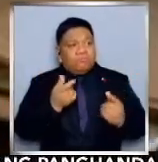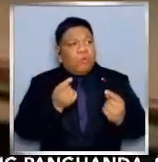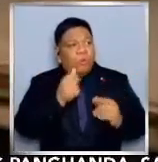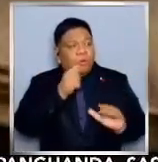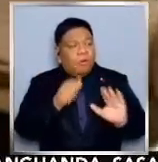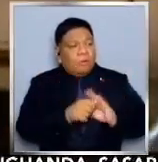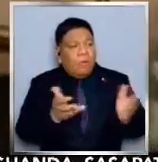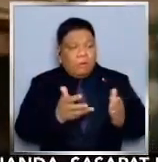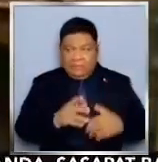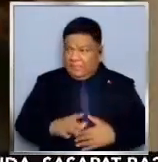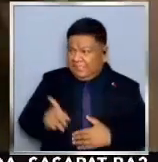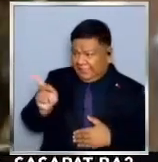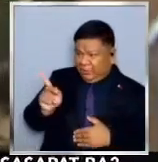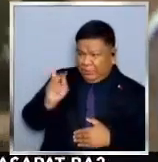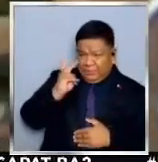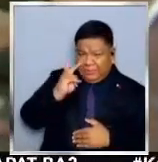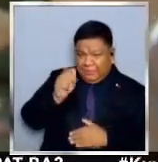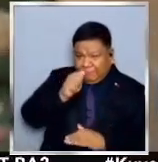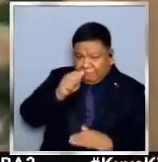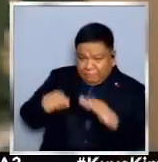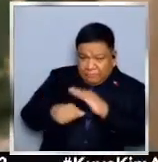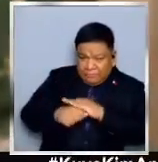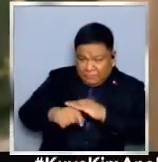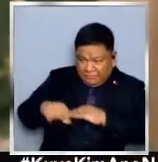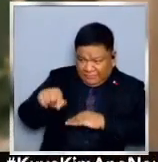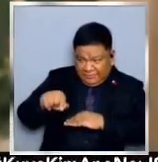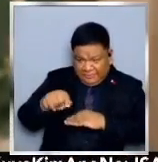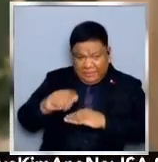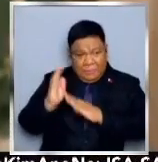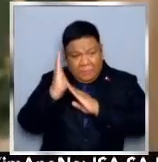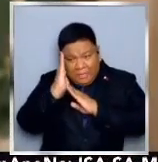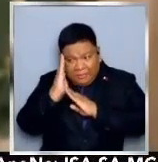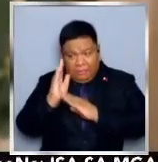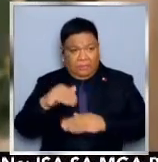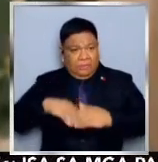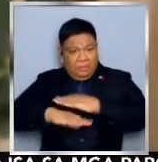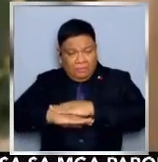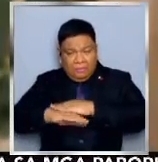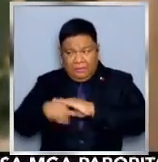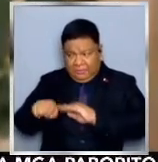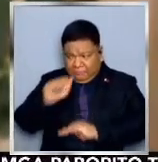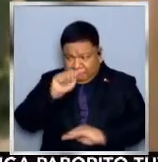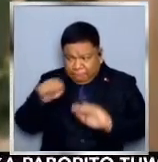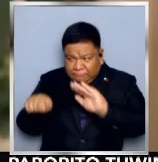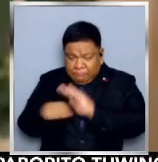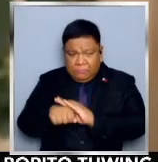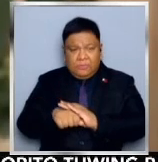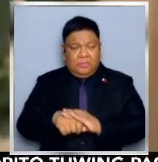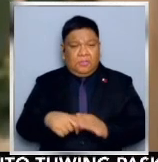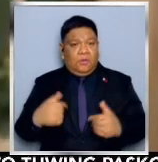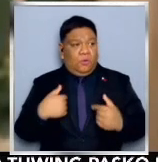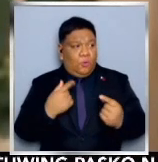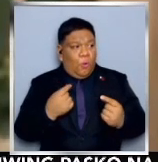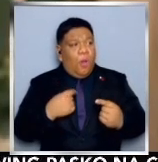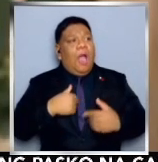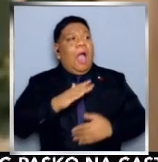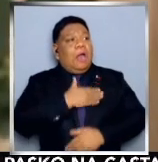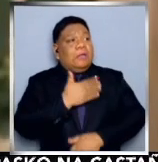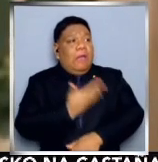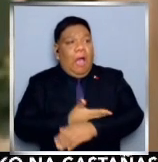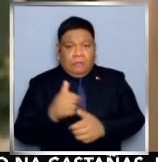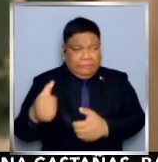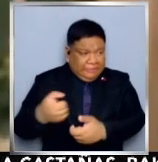Sa ilalim nito ang kartre? Sa ilalim! Diyan kayo nagtago? Oo, nakahawak pa ako sa anak ko yung mga 11 months.